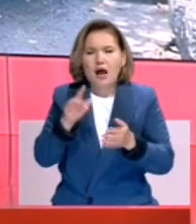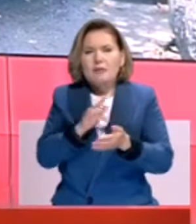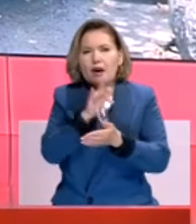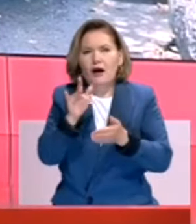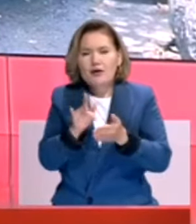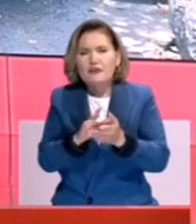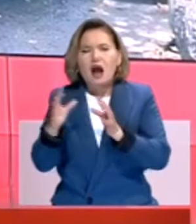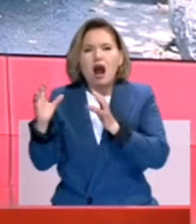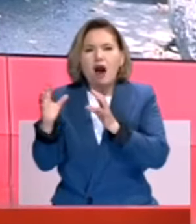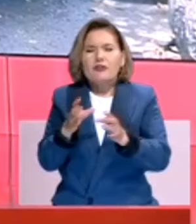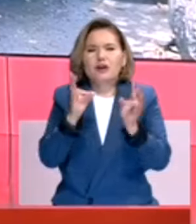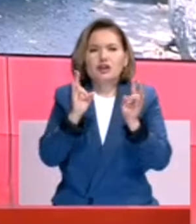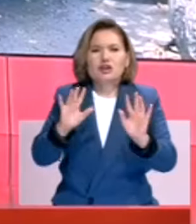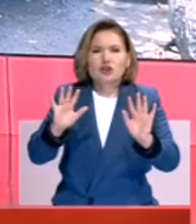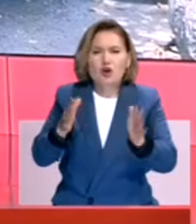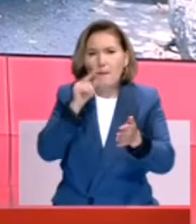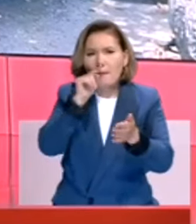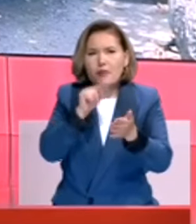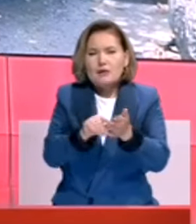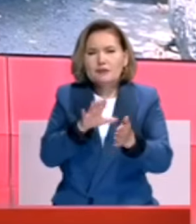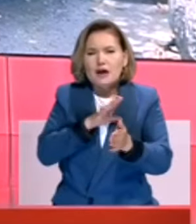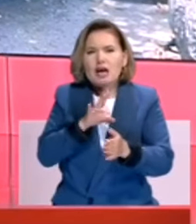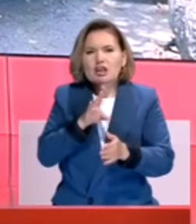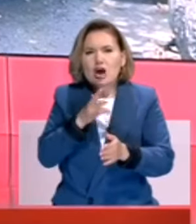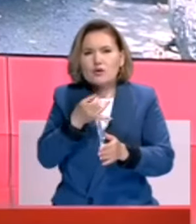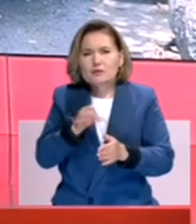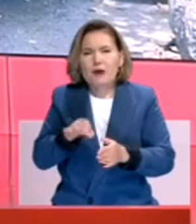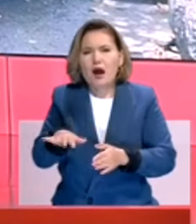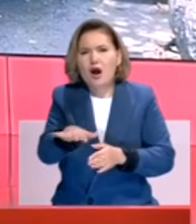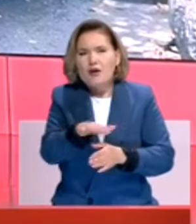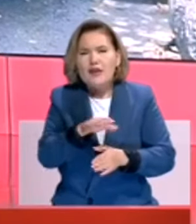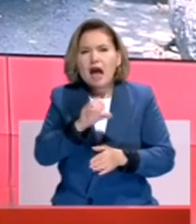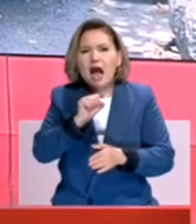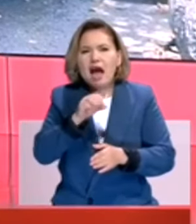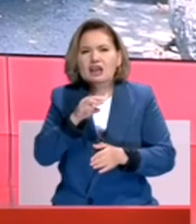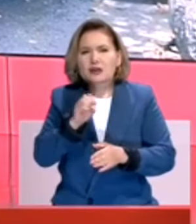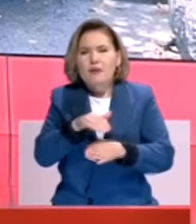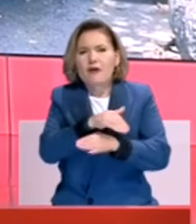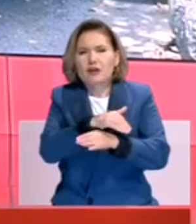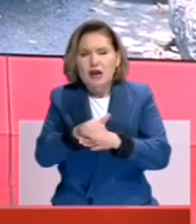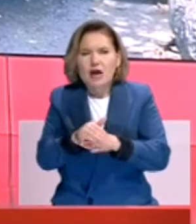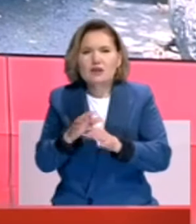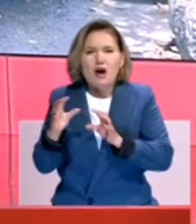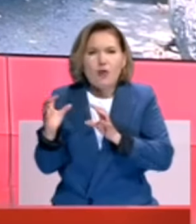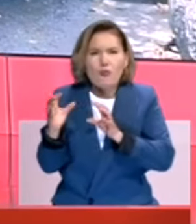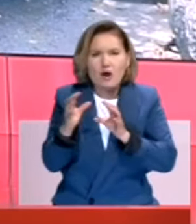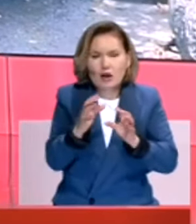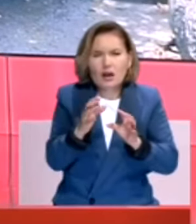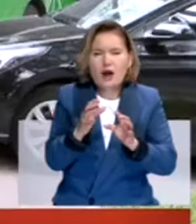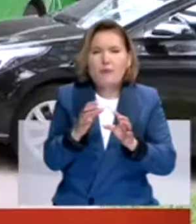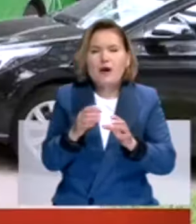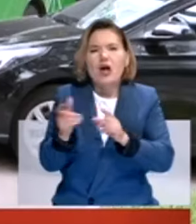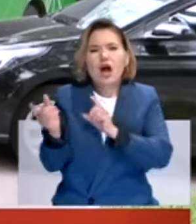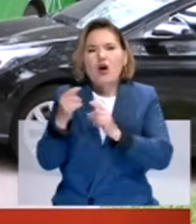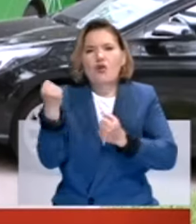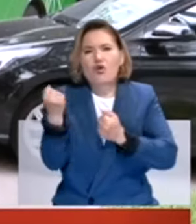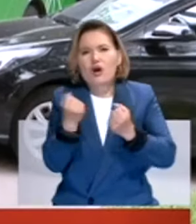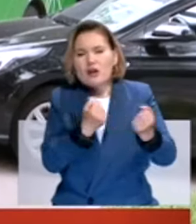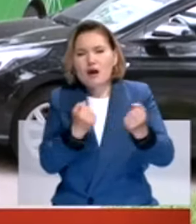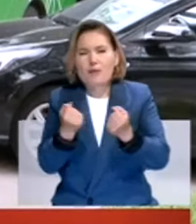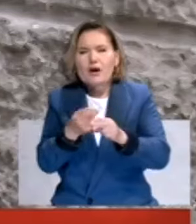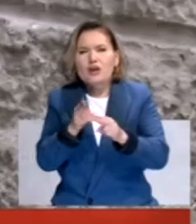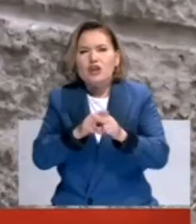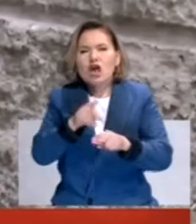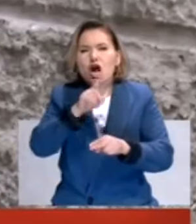да автобус апатқа ұшырады. Бұл жолы Наурызбай ауданындағы Әшімов көшесінің бойымен келе жатқан жүк көлігі аялдамаға